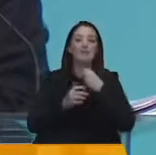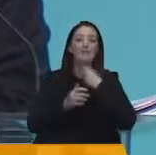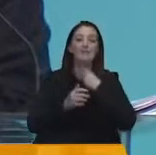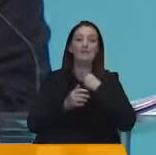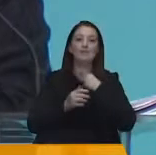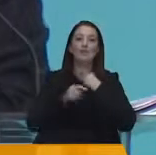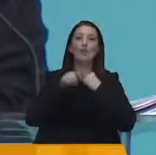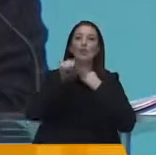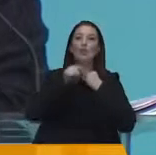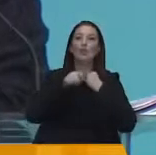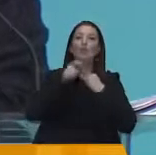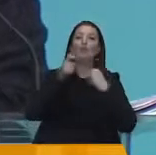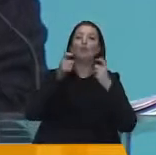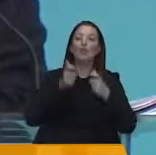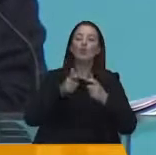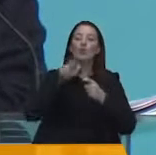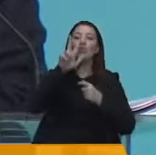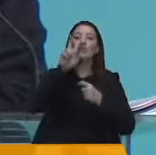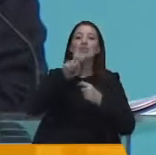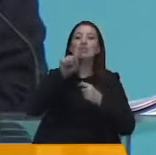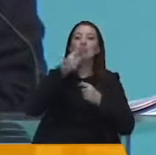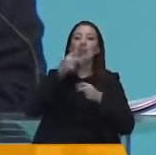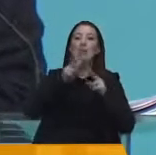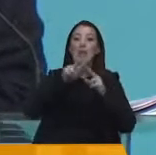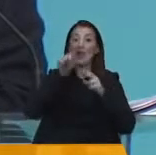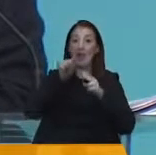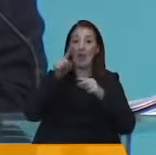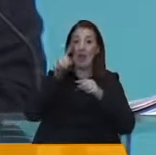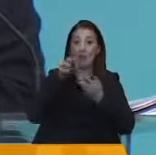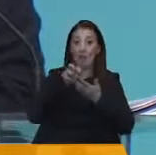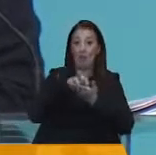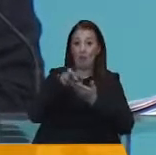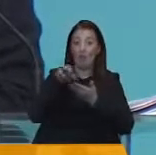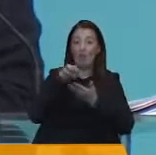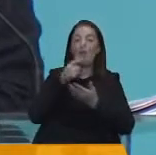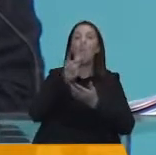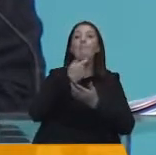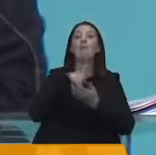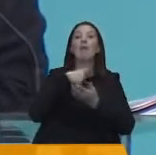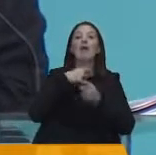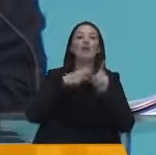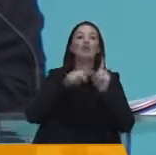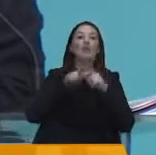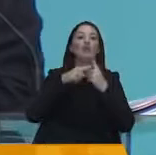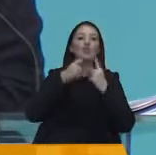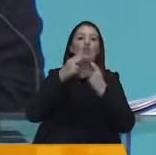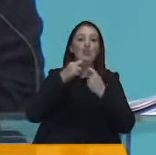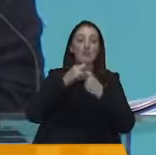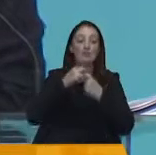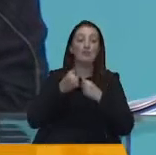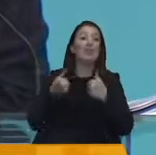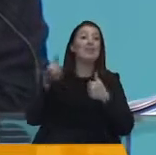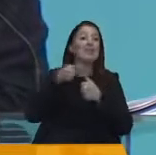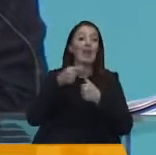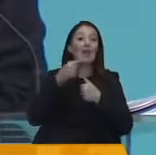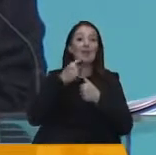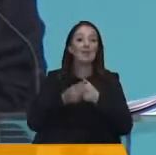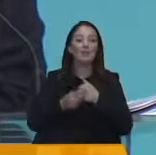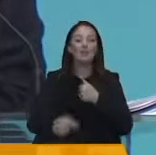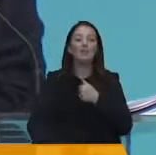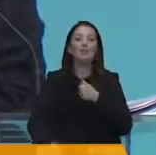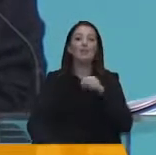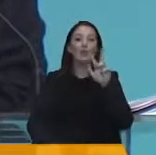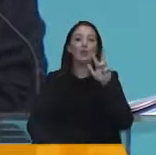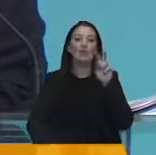Bunun 38 bin metrekarelik kısmı Beykoz Çayırı. Tekrar ediyorum, 38